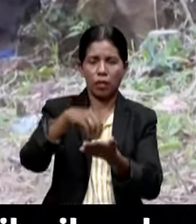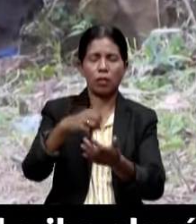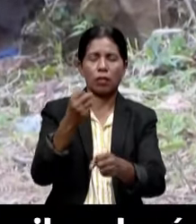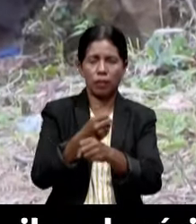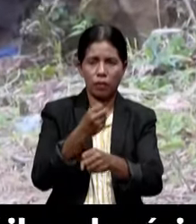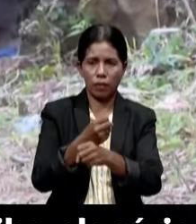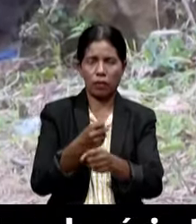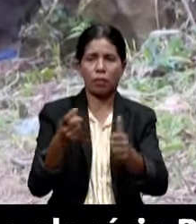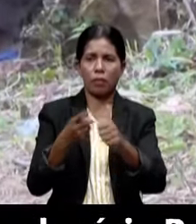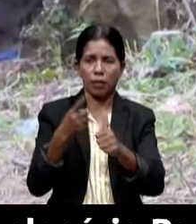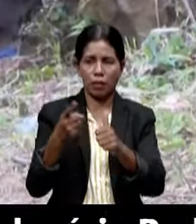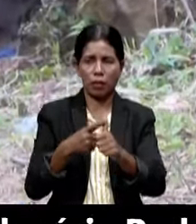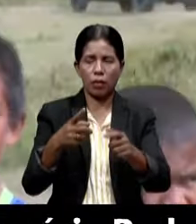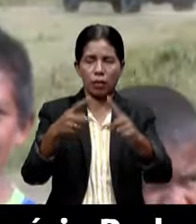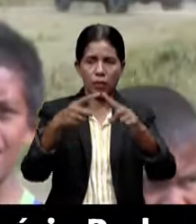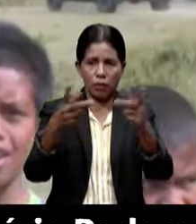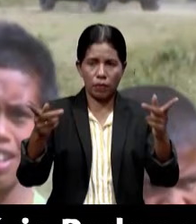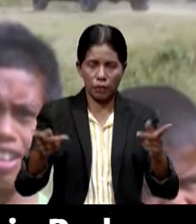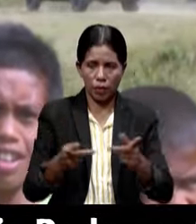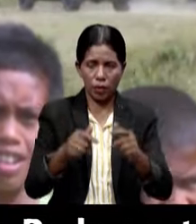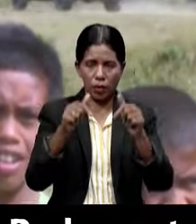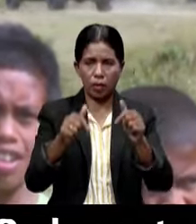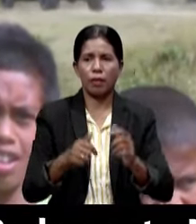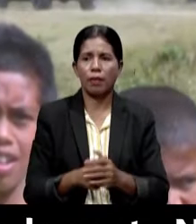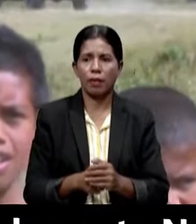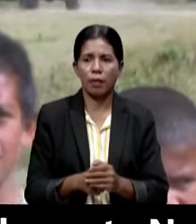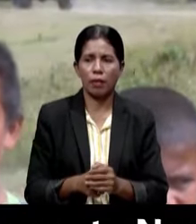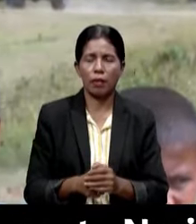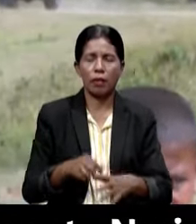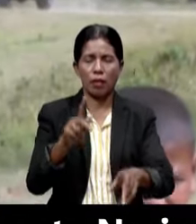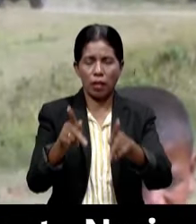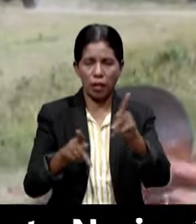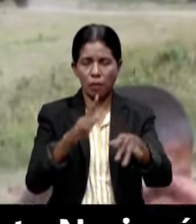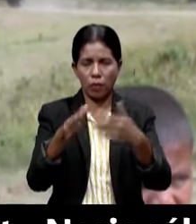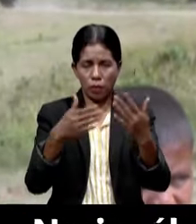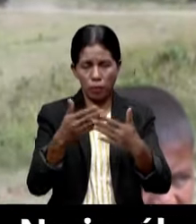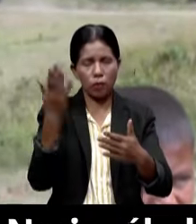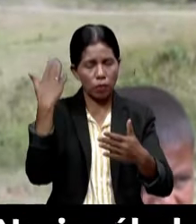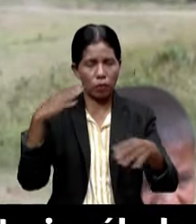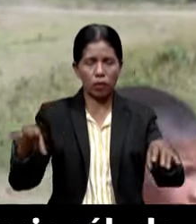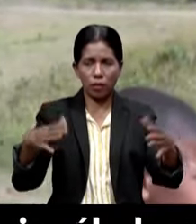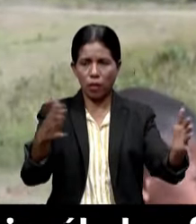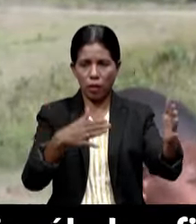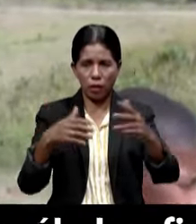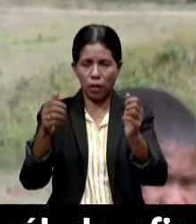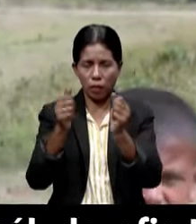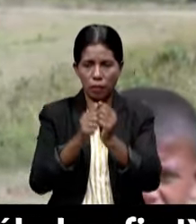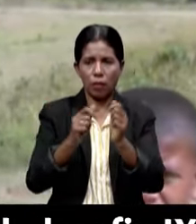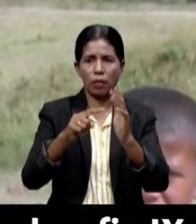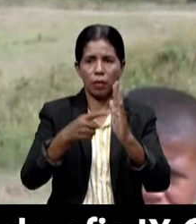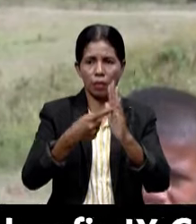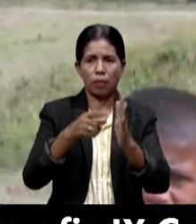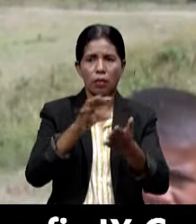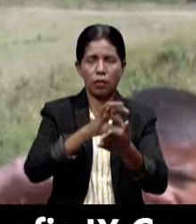fatu dahulu bah fati ida ne para atu frente clandestina sira halibur malu atu komesa aku